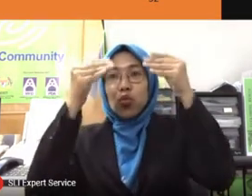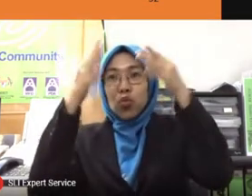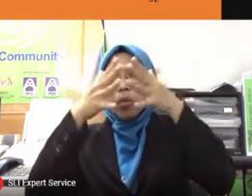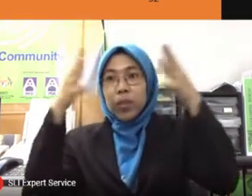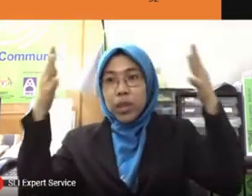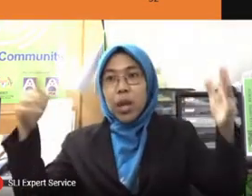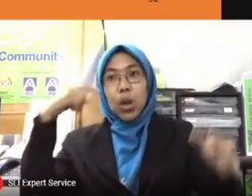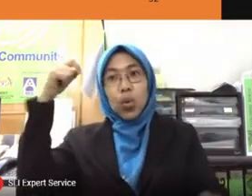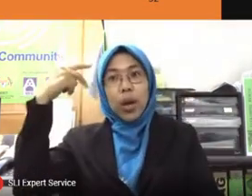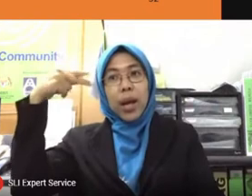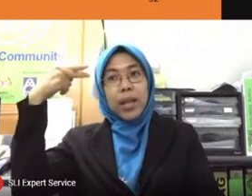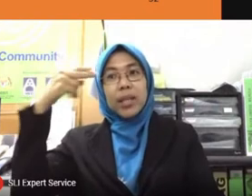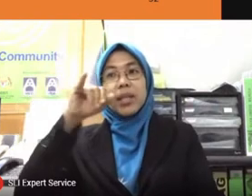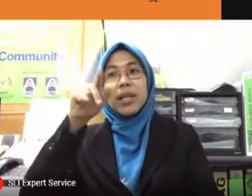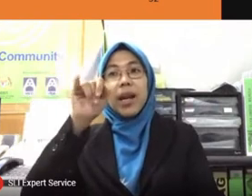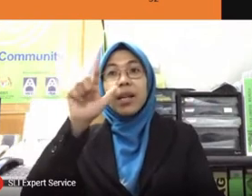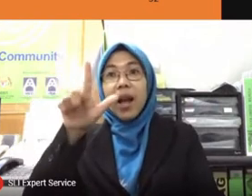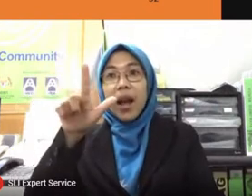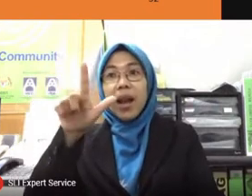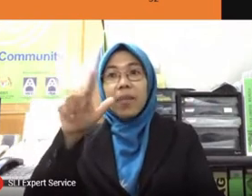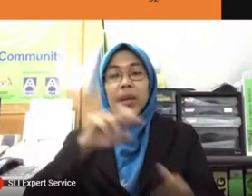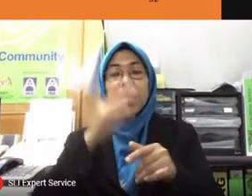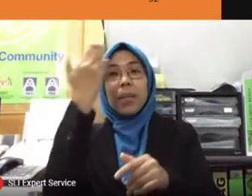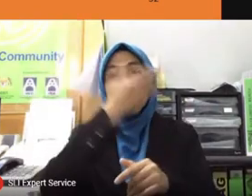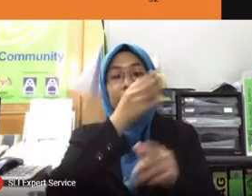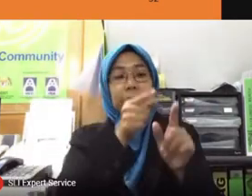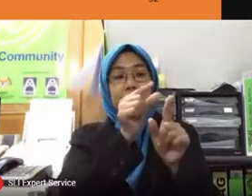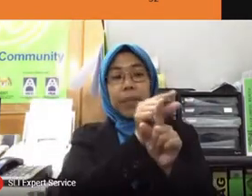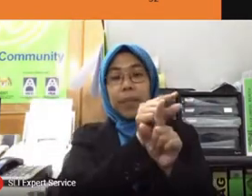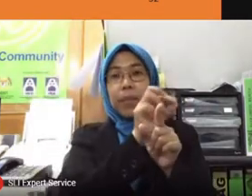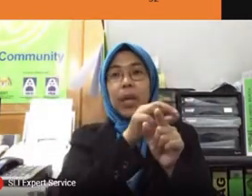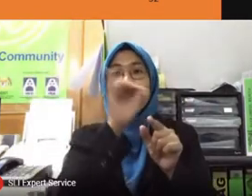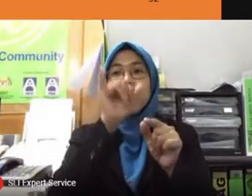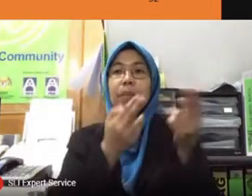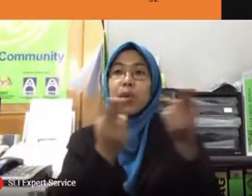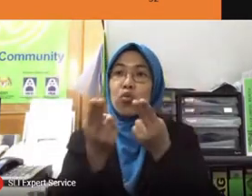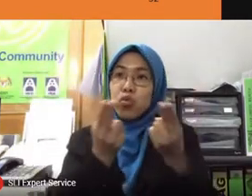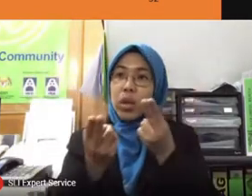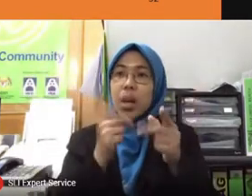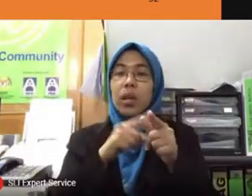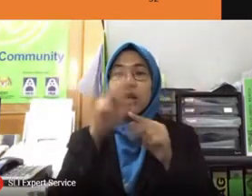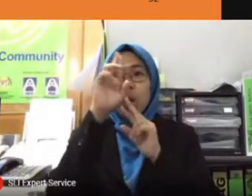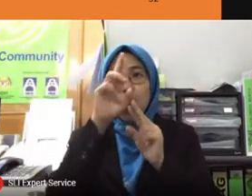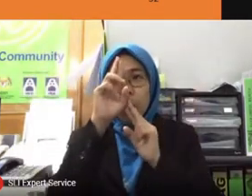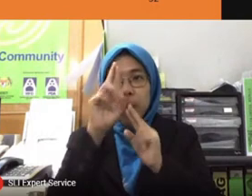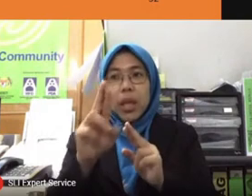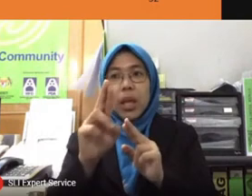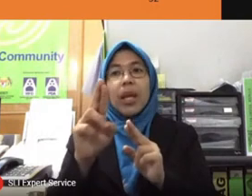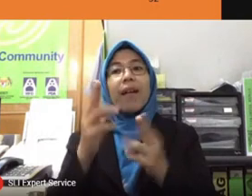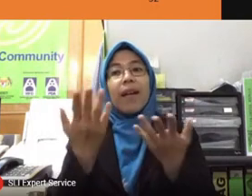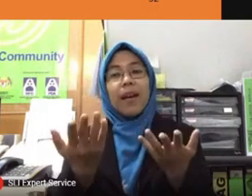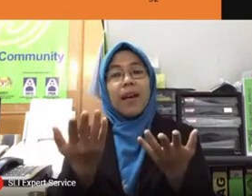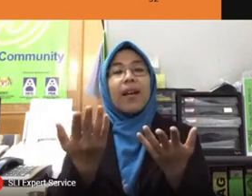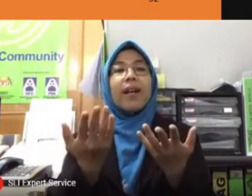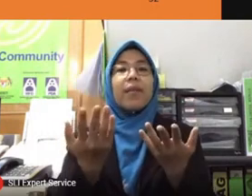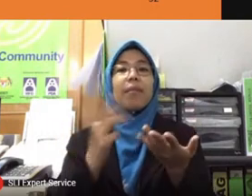Tuan Haji Zainal bin Abidin. Jadi yang depan tu apa? Yang berusaha ataupun yang dihormati Tuan Haji Zainal bin